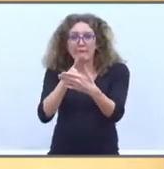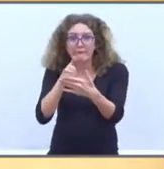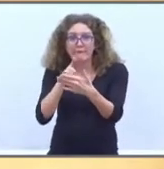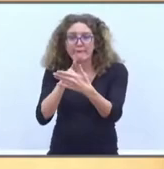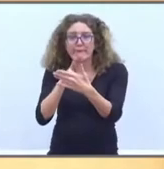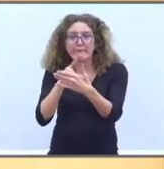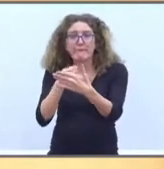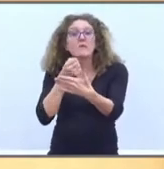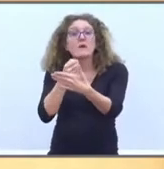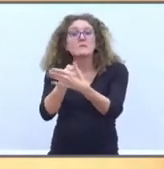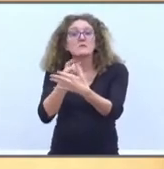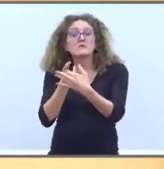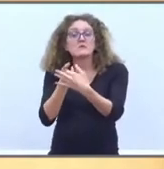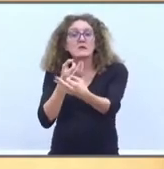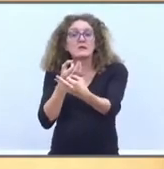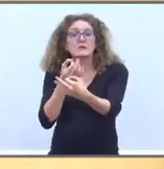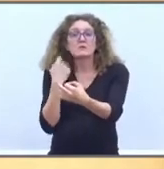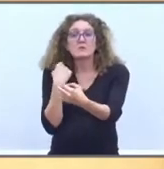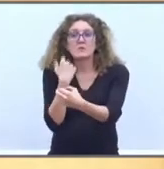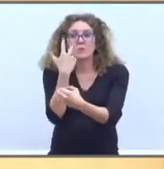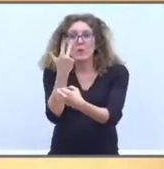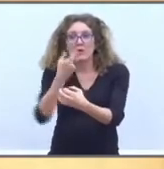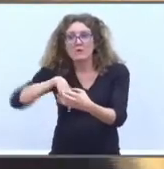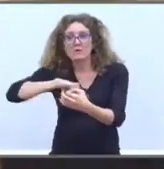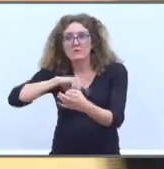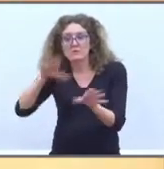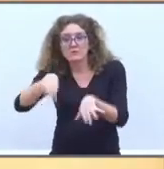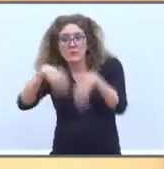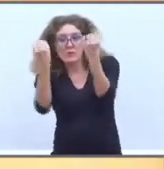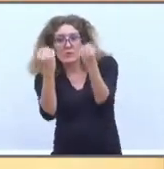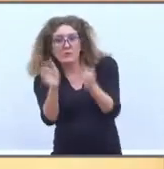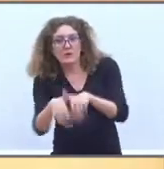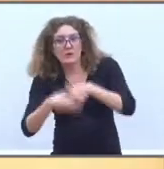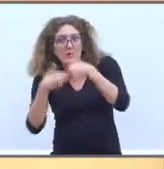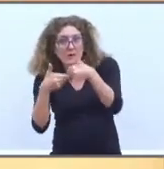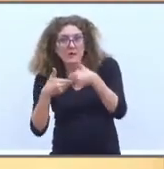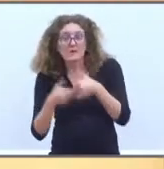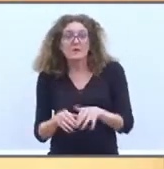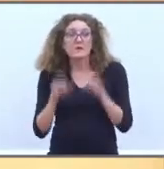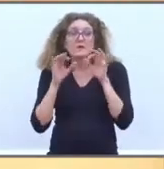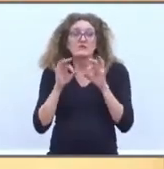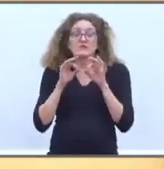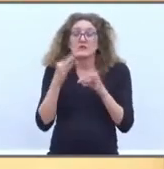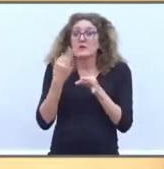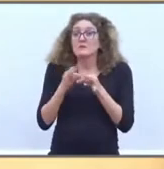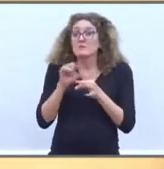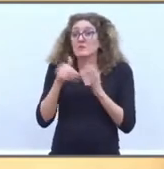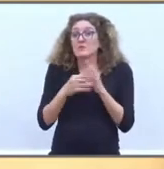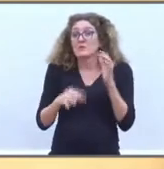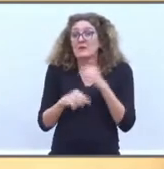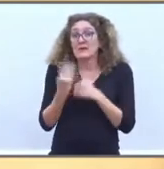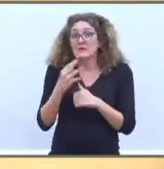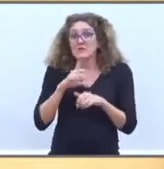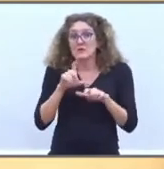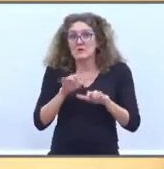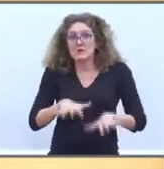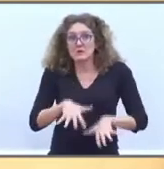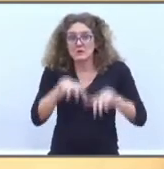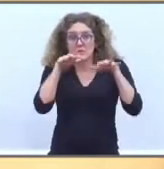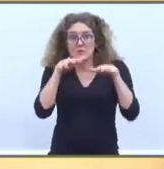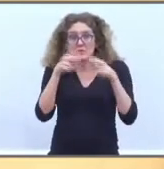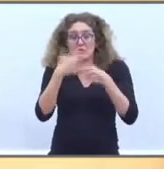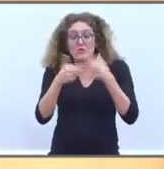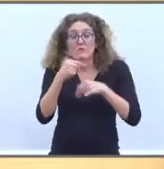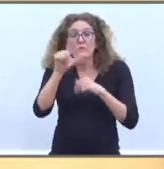Donc, septembre 2014, je rejoins ce que vient de dire mon collègue Revol. Septembre 2014, les inondations. En